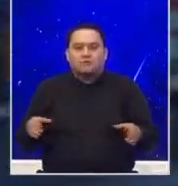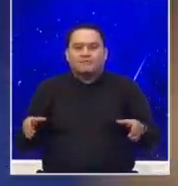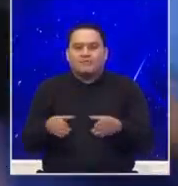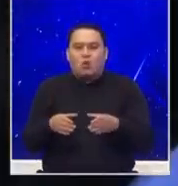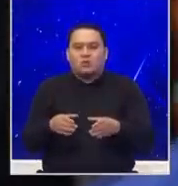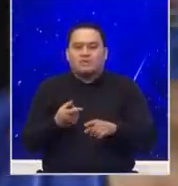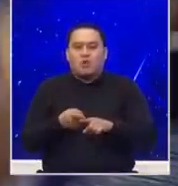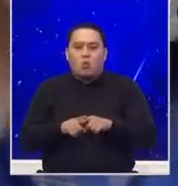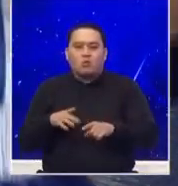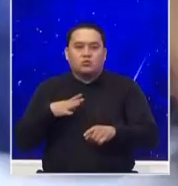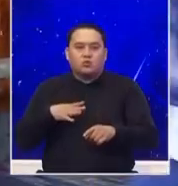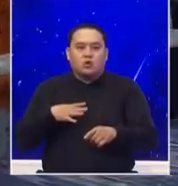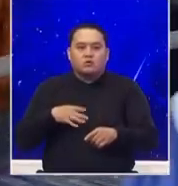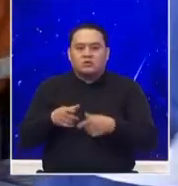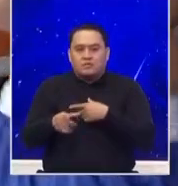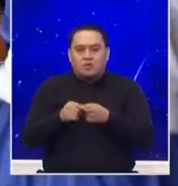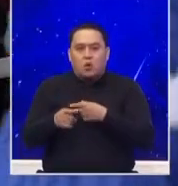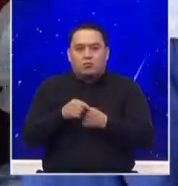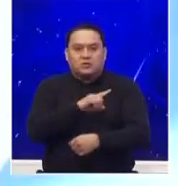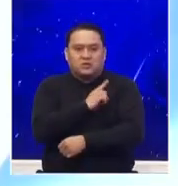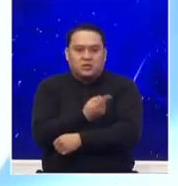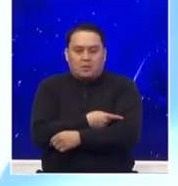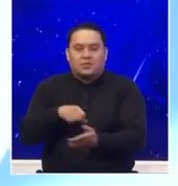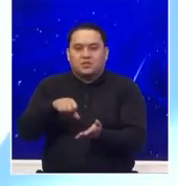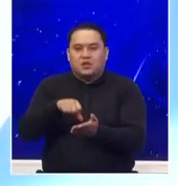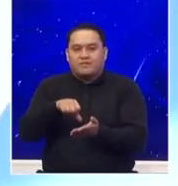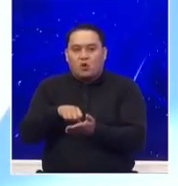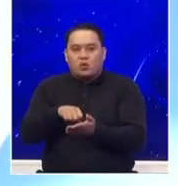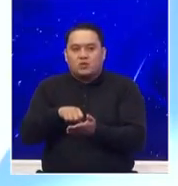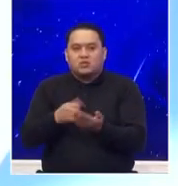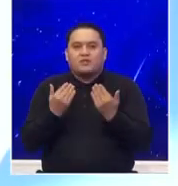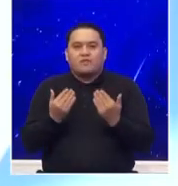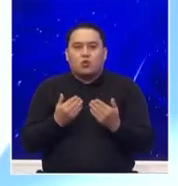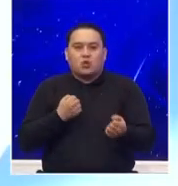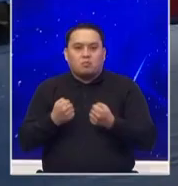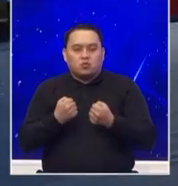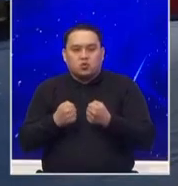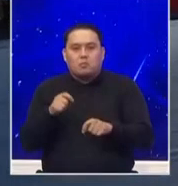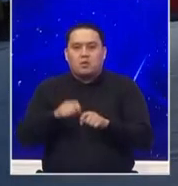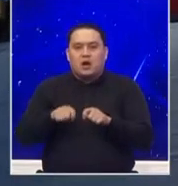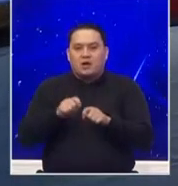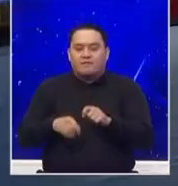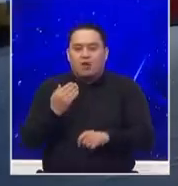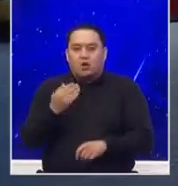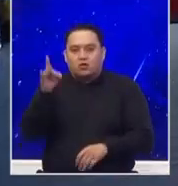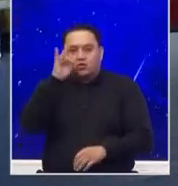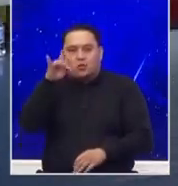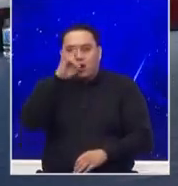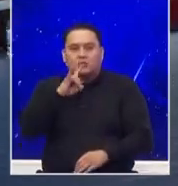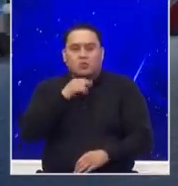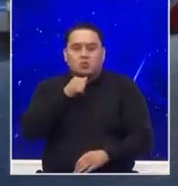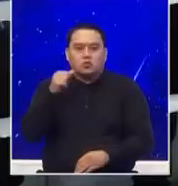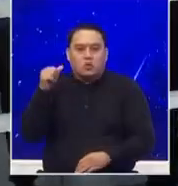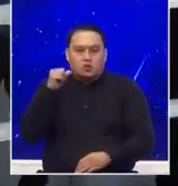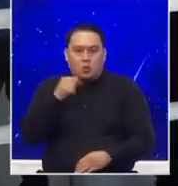на выносливость тренеры устраивают спарринги между сильнейшими представителями районов. Сегодня на прочность проверили Чингиса Медена, чемпиона Казахстана прошлых